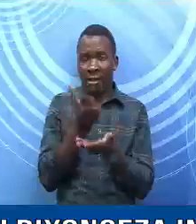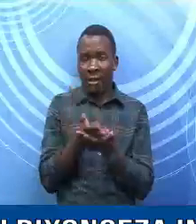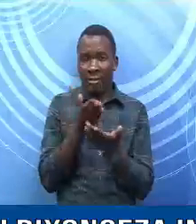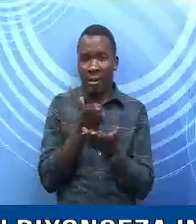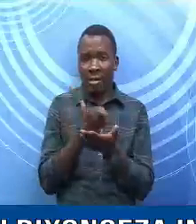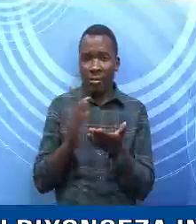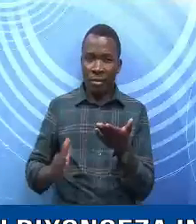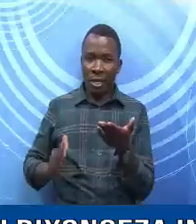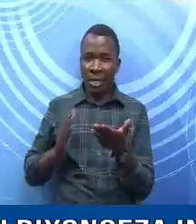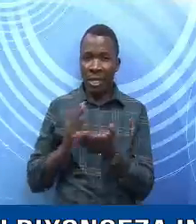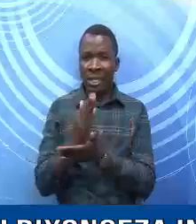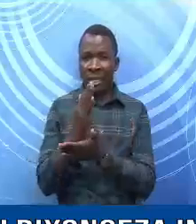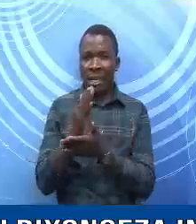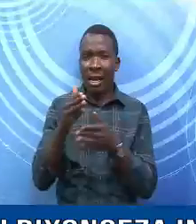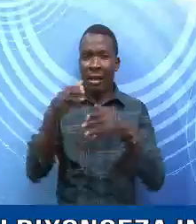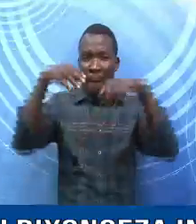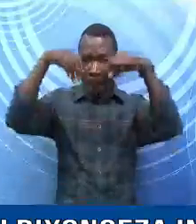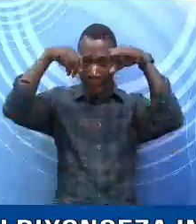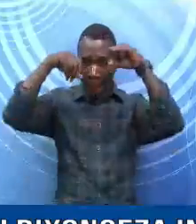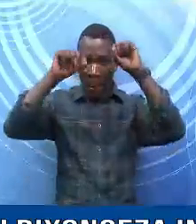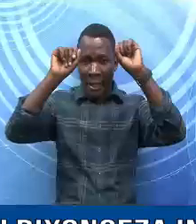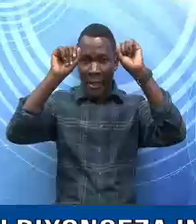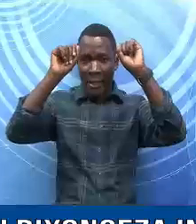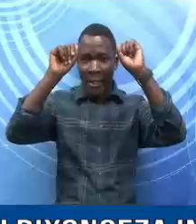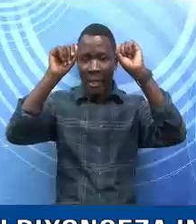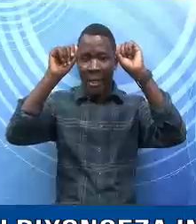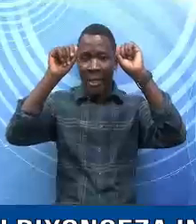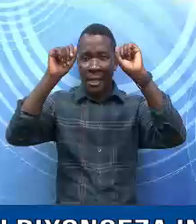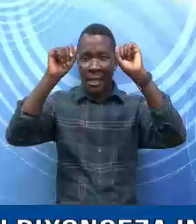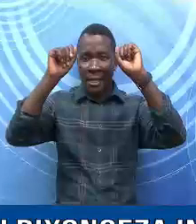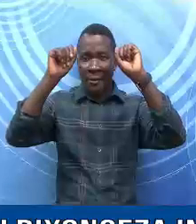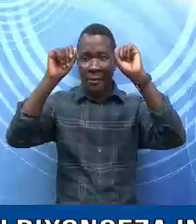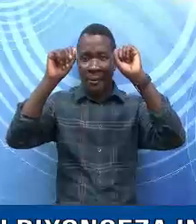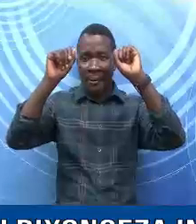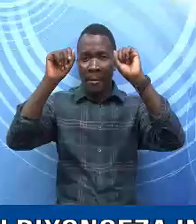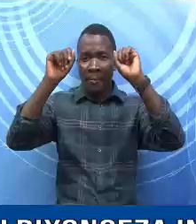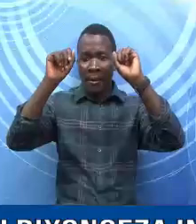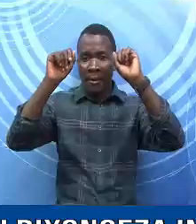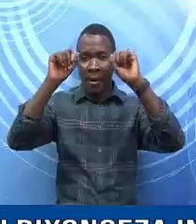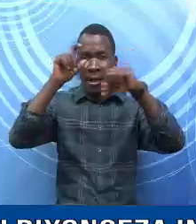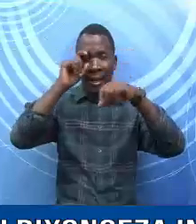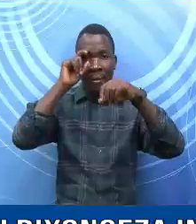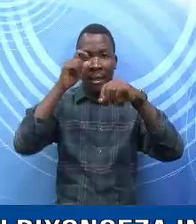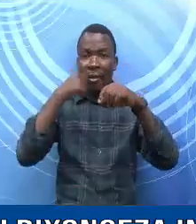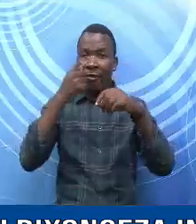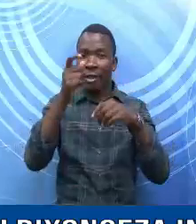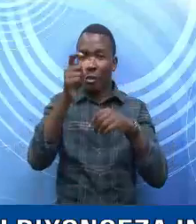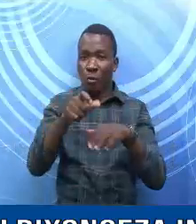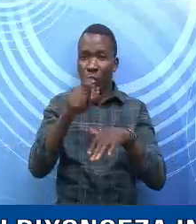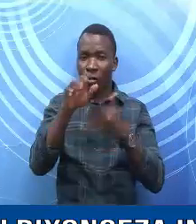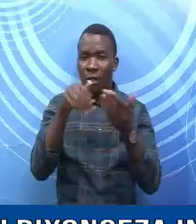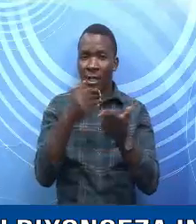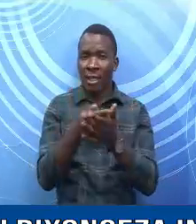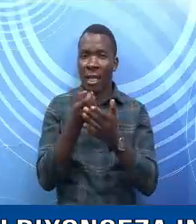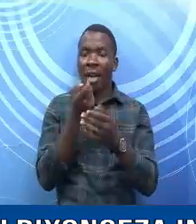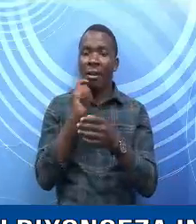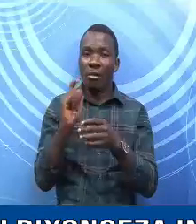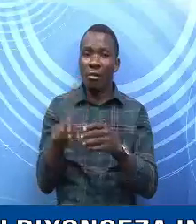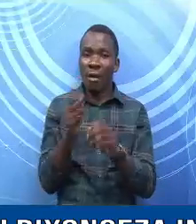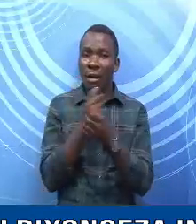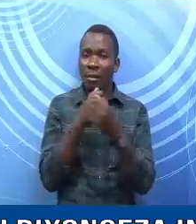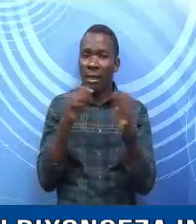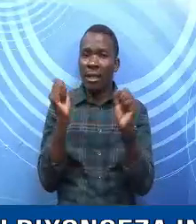nasaba uburenganzira perezida wenda bikazamugeraho, yavuze yuko buri muntu wese agomba kurenganurwa. Nta mpamvu